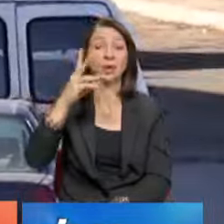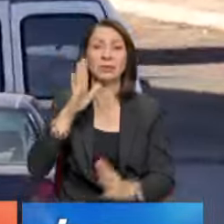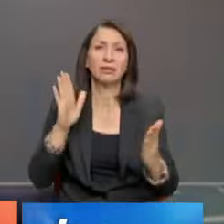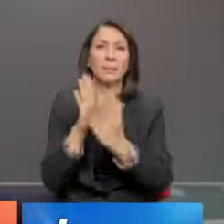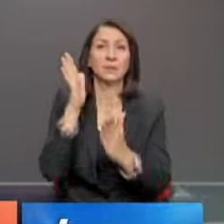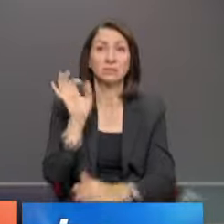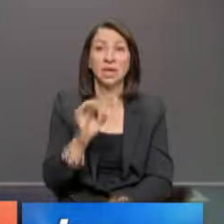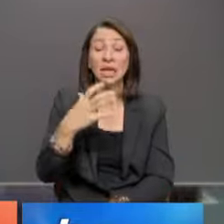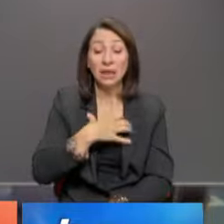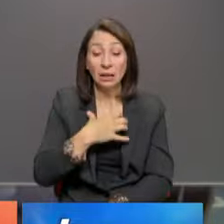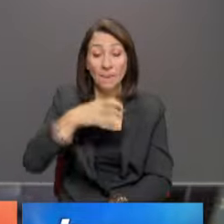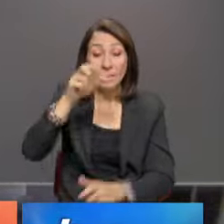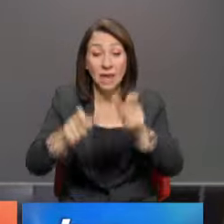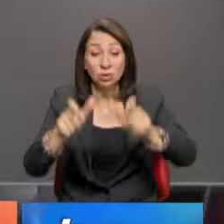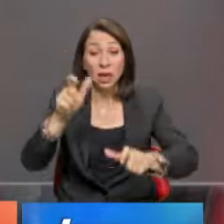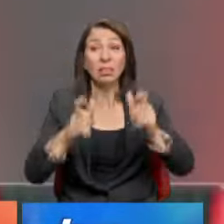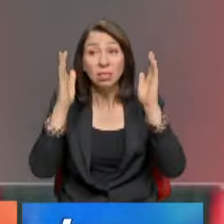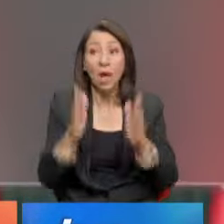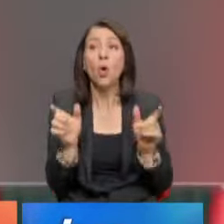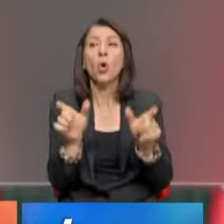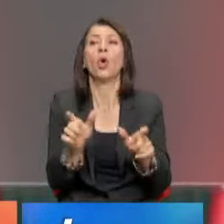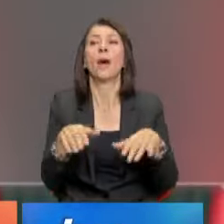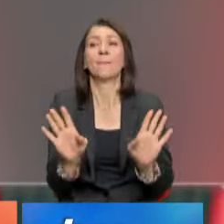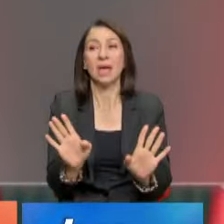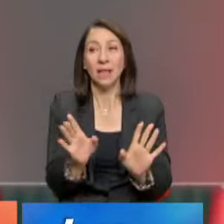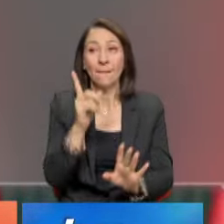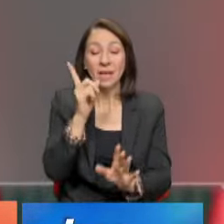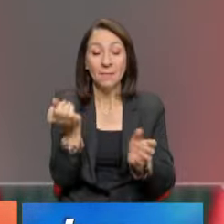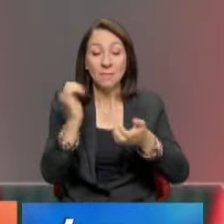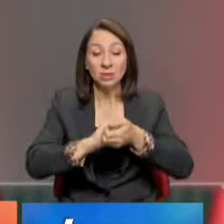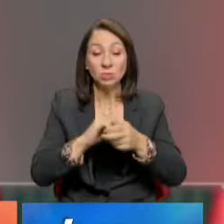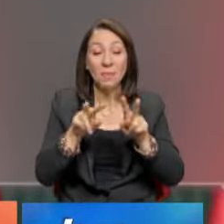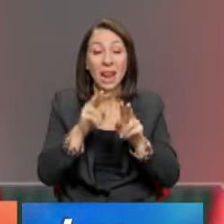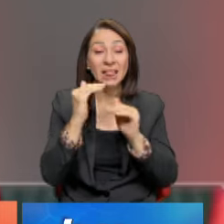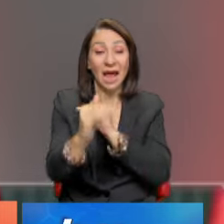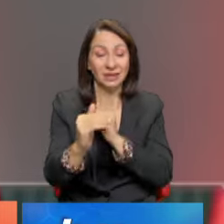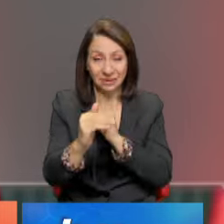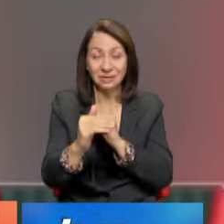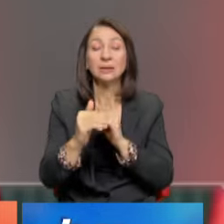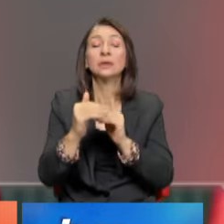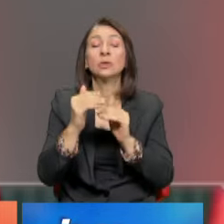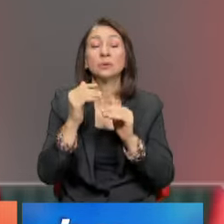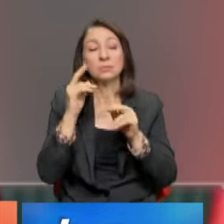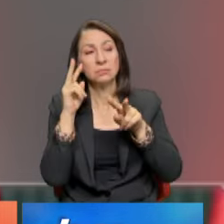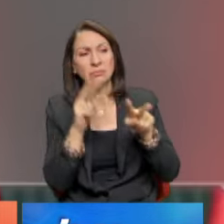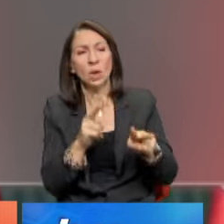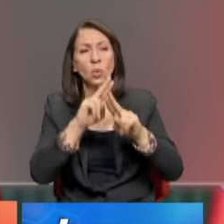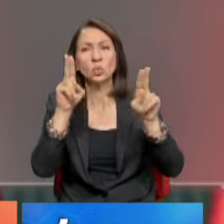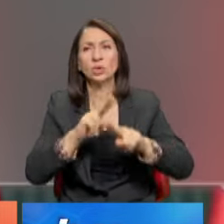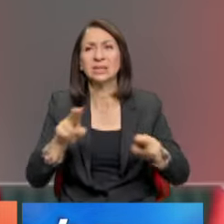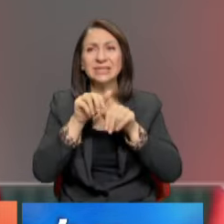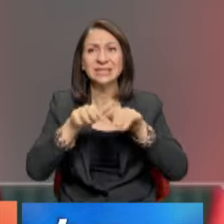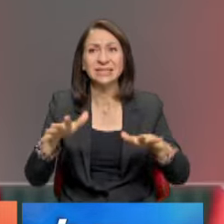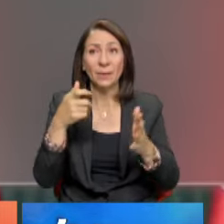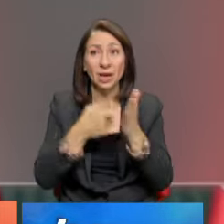sesi yükseldi. Kendi personellerini dahi koruyamayan bir Birleşmiş Milletler görüntüsü uluslararası